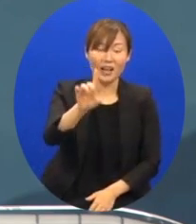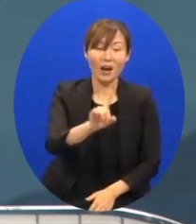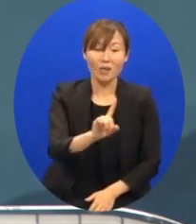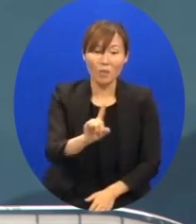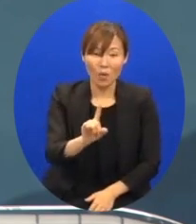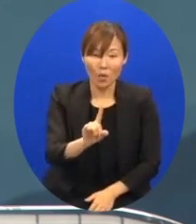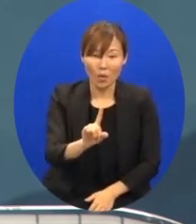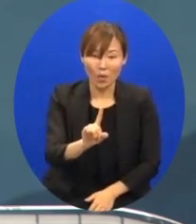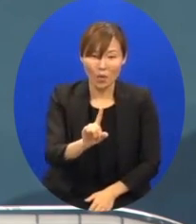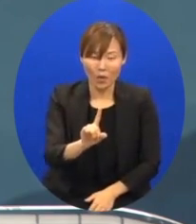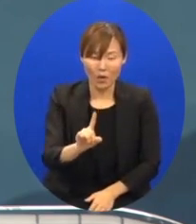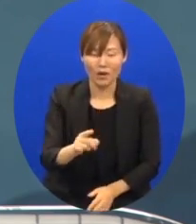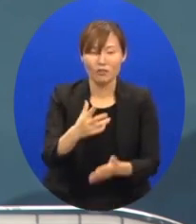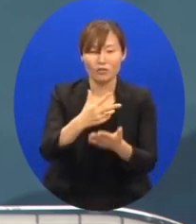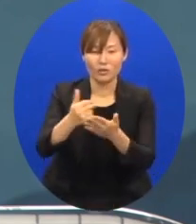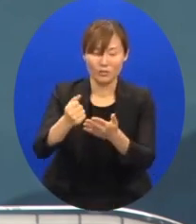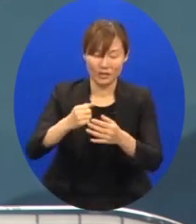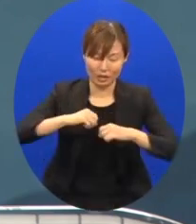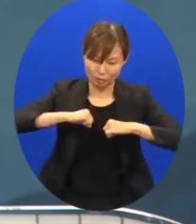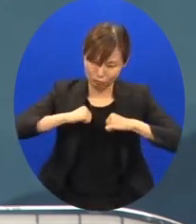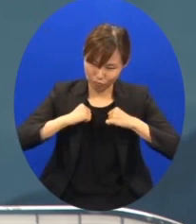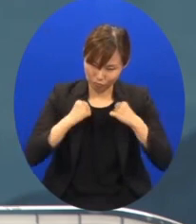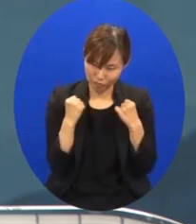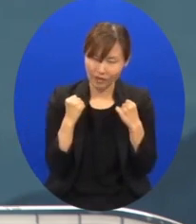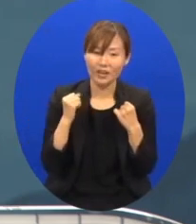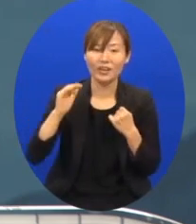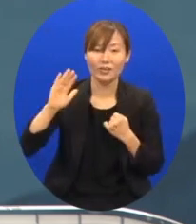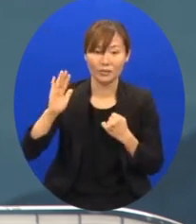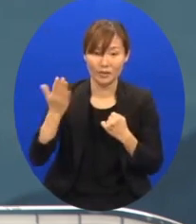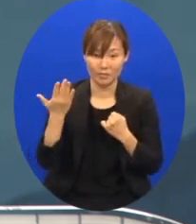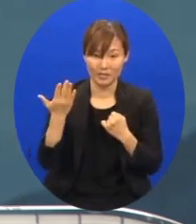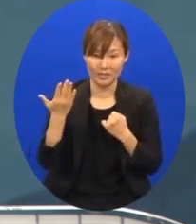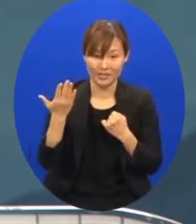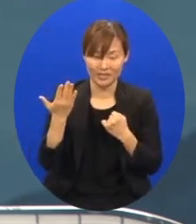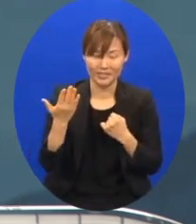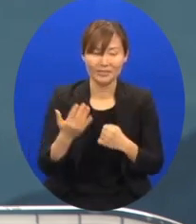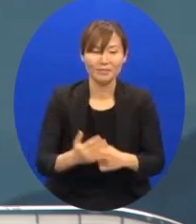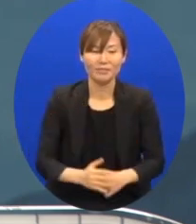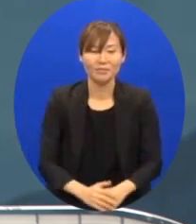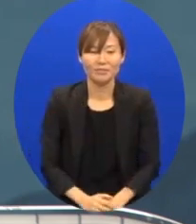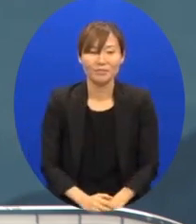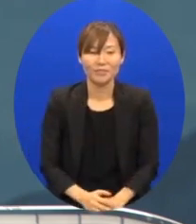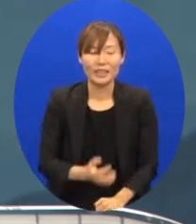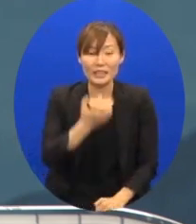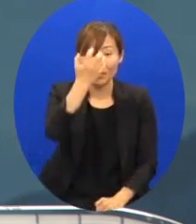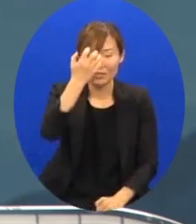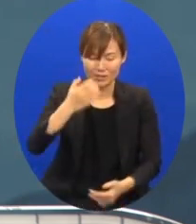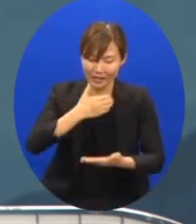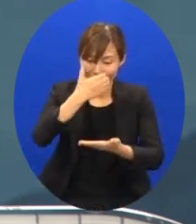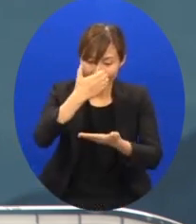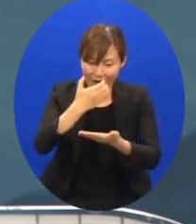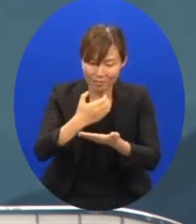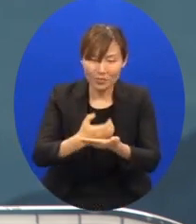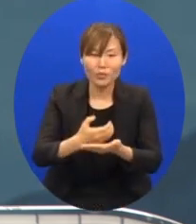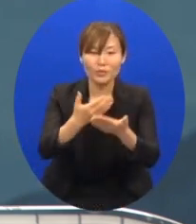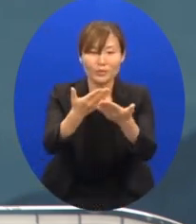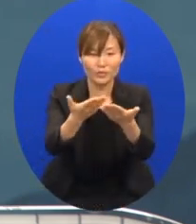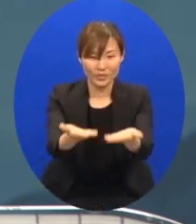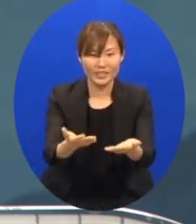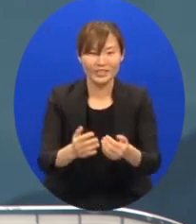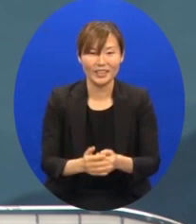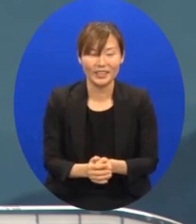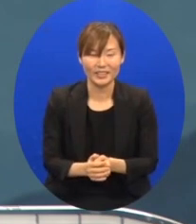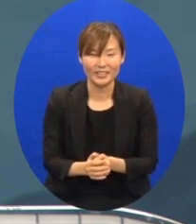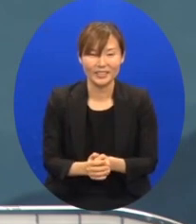절대로 작게 역임 안돼요 무시하면 안되요 소멸 시키면 안 되요 성령님의 감동 하실 때 즉각